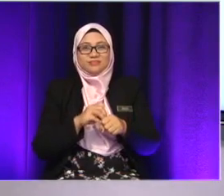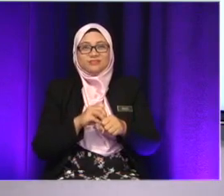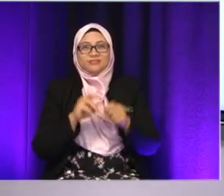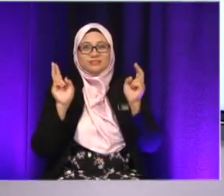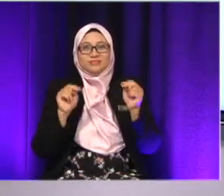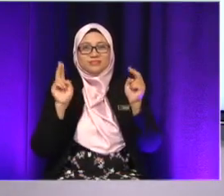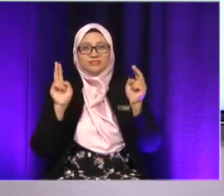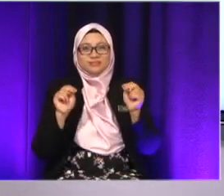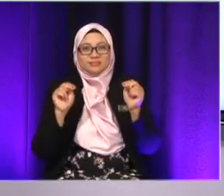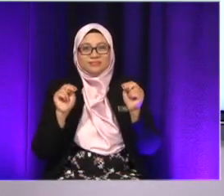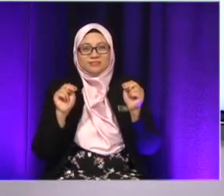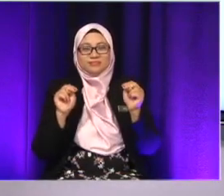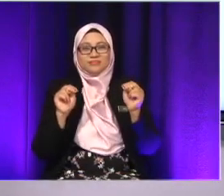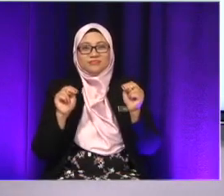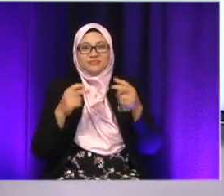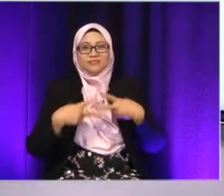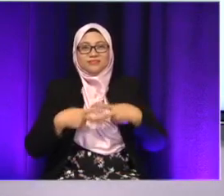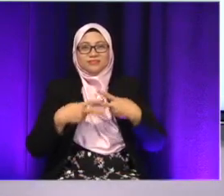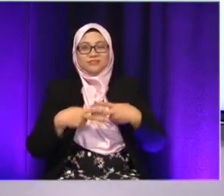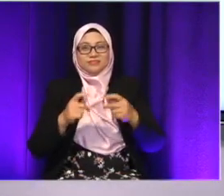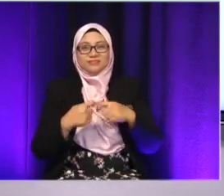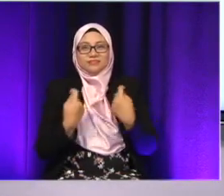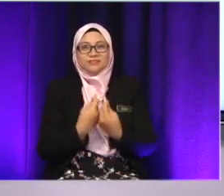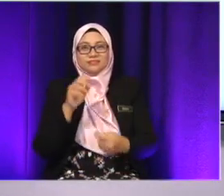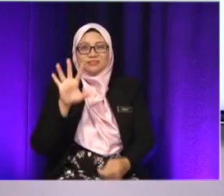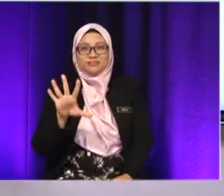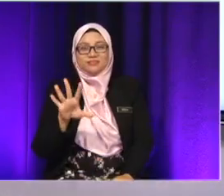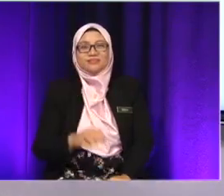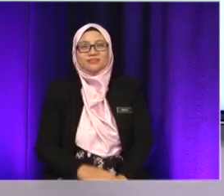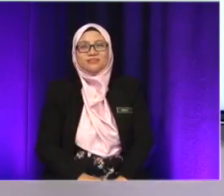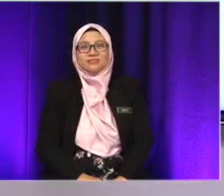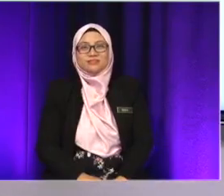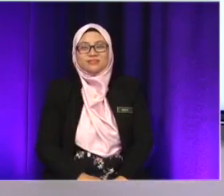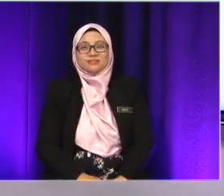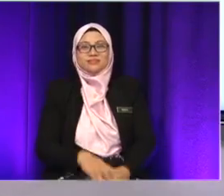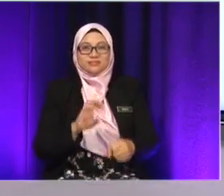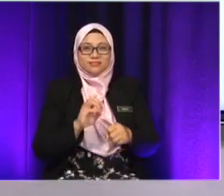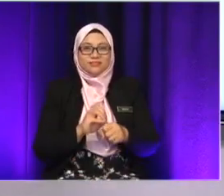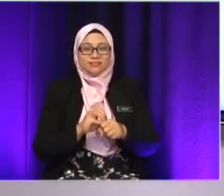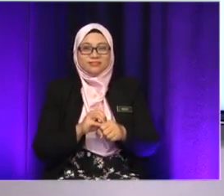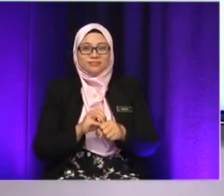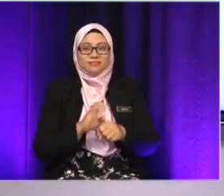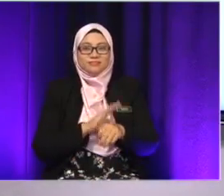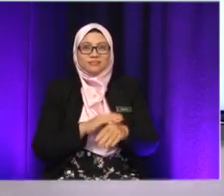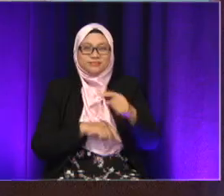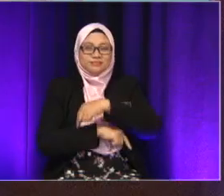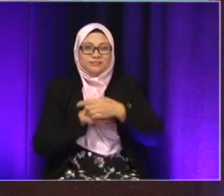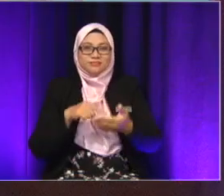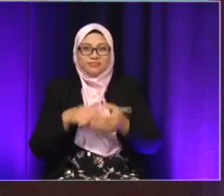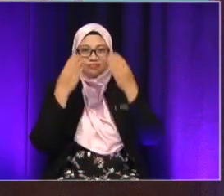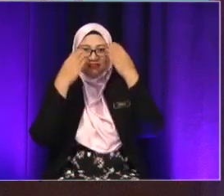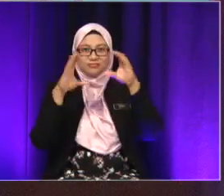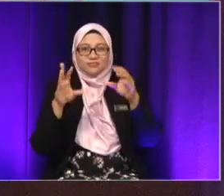kejuruteraan Mechanical tingkatan 5 dan menariknya pada hari ini cikgu dah macam-macam alat dah kat depan kita ni. Kita nak tahu